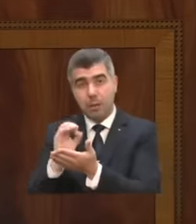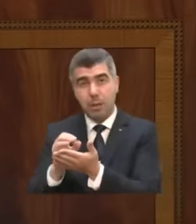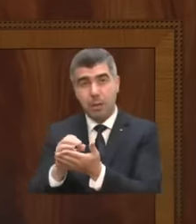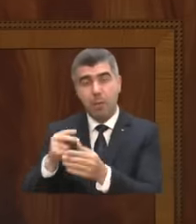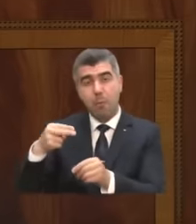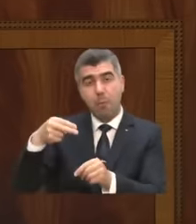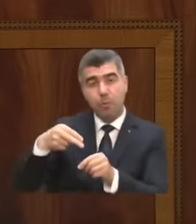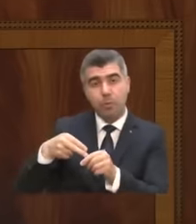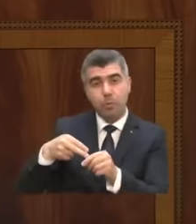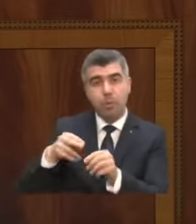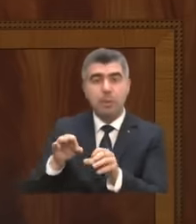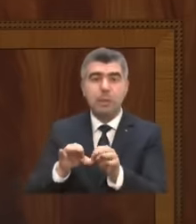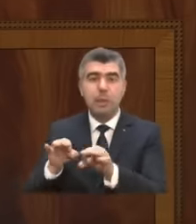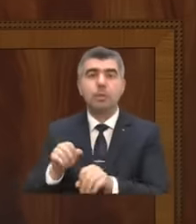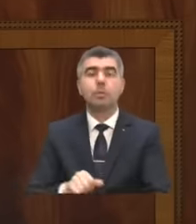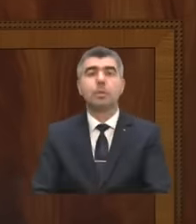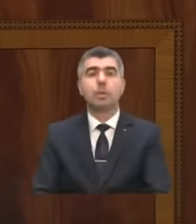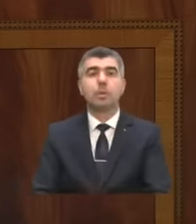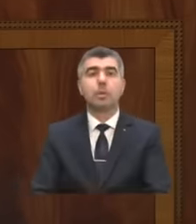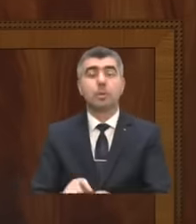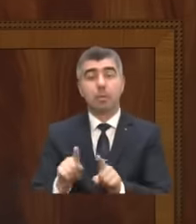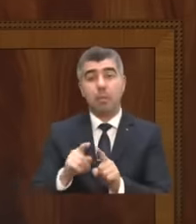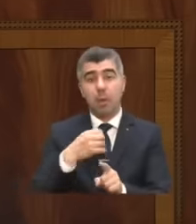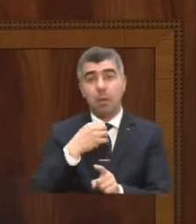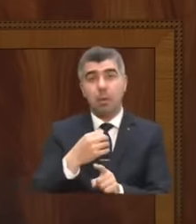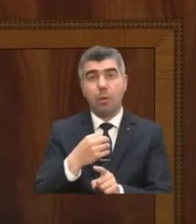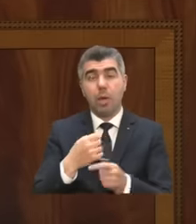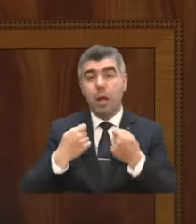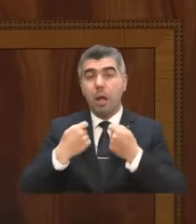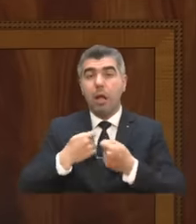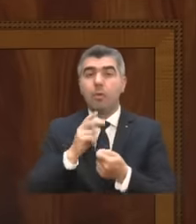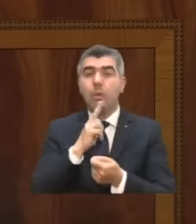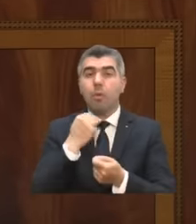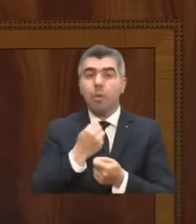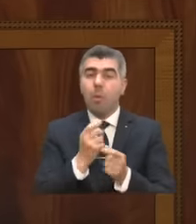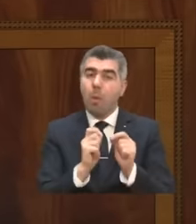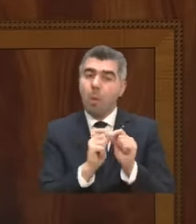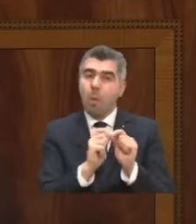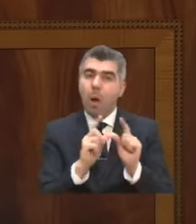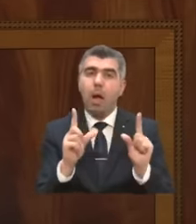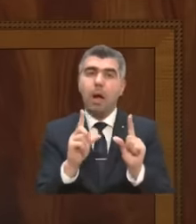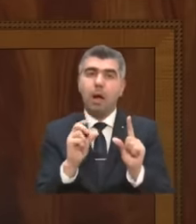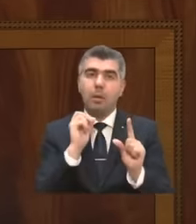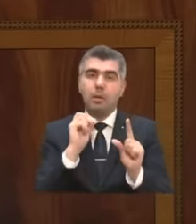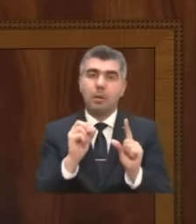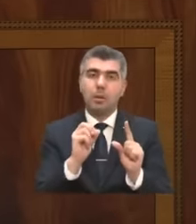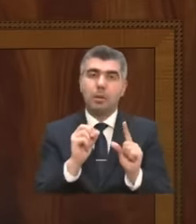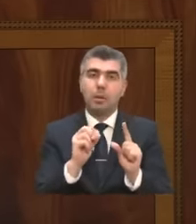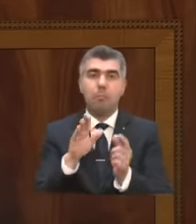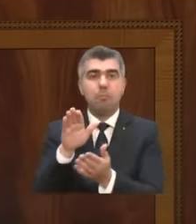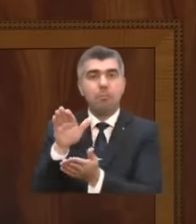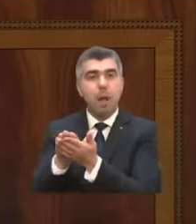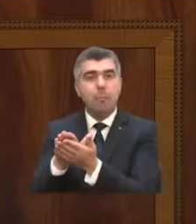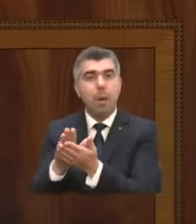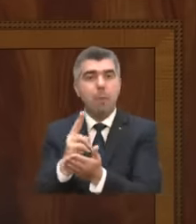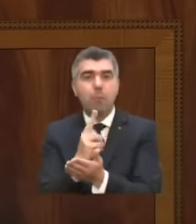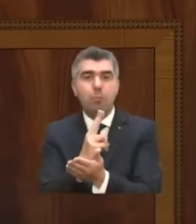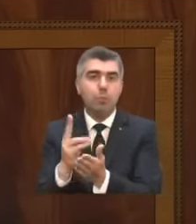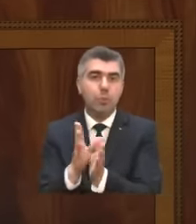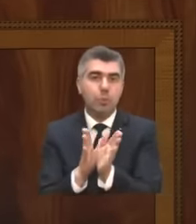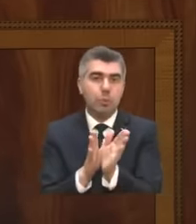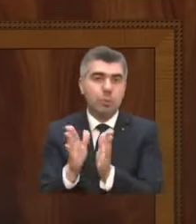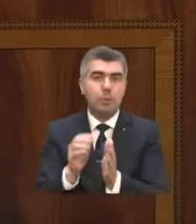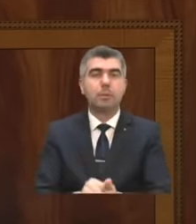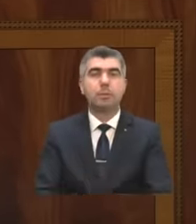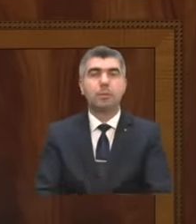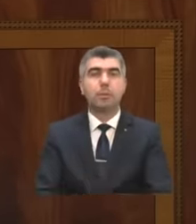المحروقات والمخزون الاستراتيجي. لذلك نريد منكم السيد رئيس الحكومه تقديم ايضاحات بخصوص المخزونين معا، بحيث اذا كانت